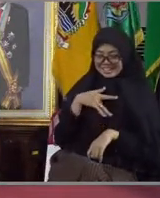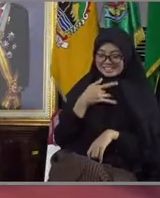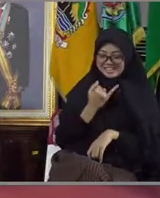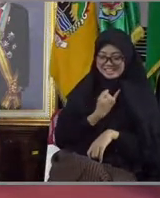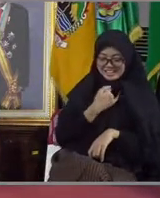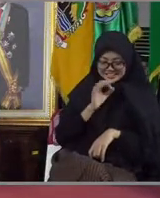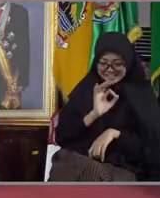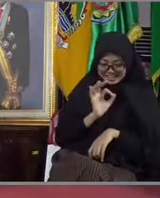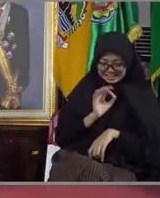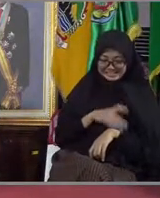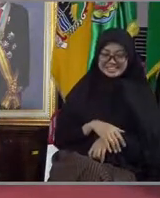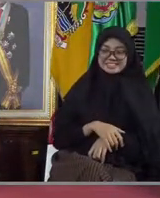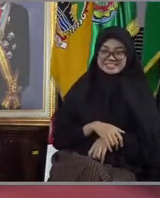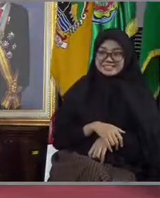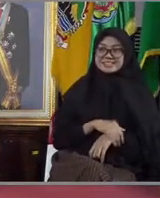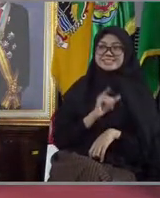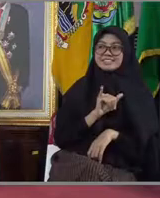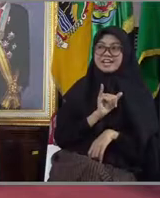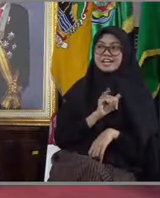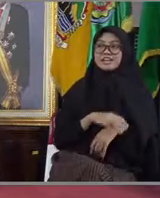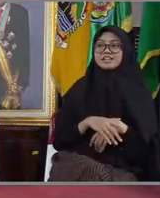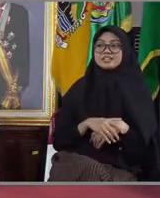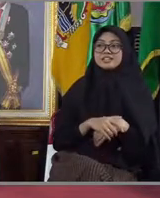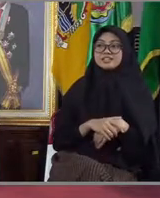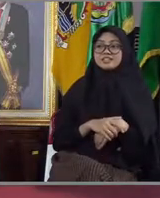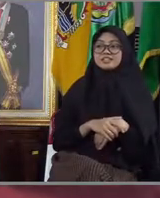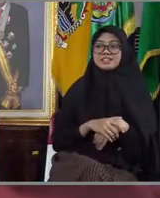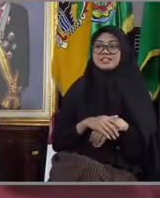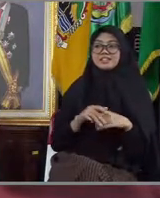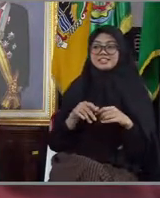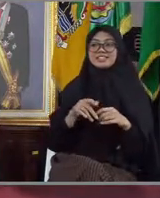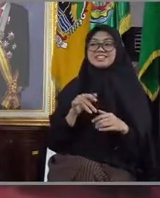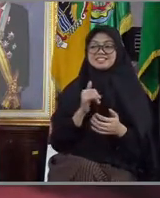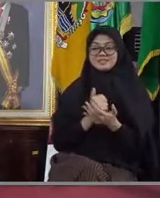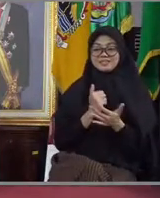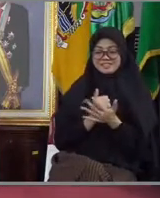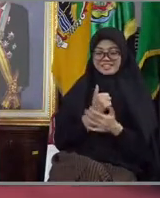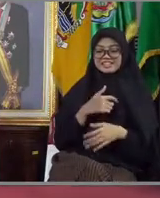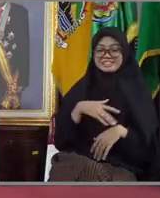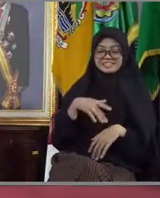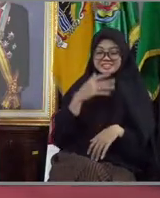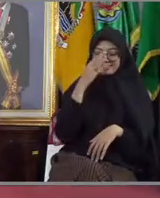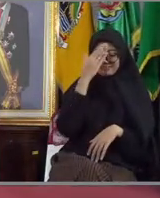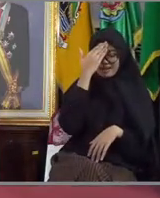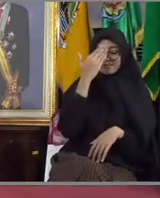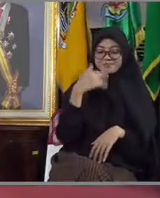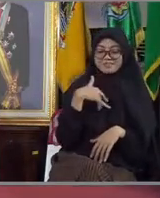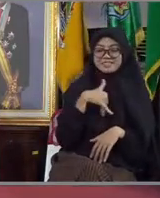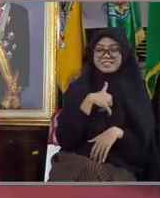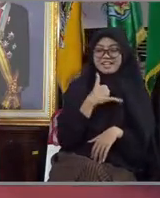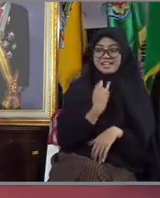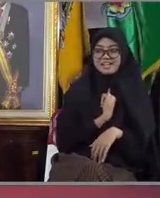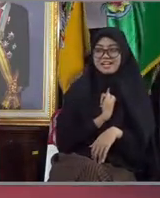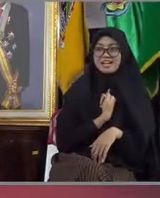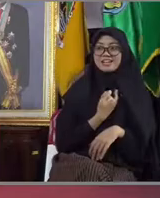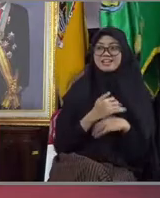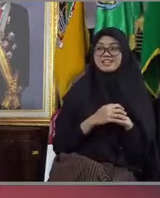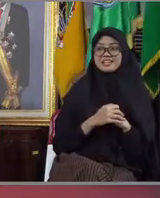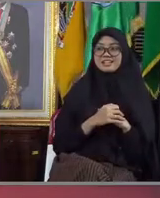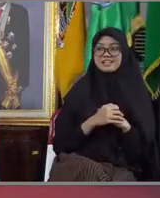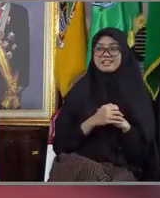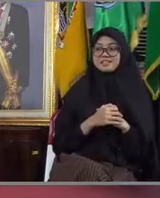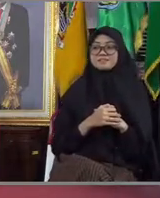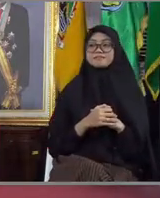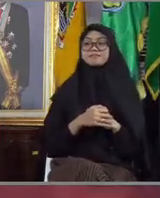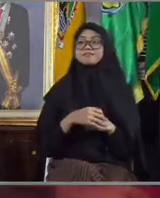Hah? Tidak bersalah tapi... Padahal? Ya salah. Itu tadi karakter. Maka ada